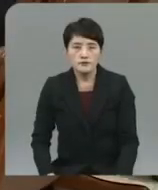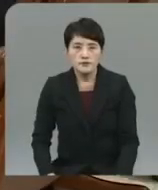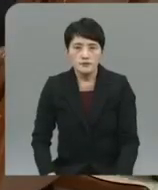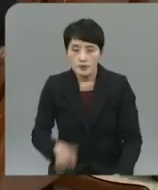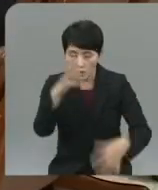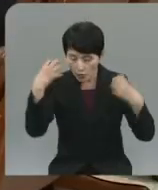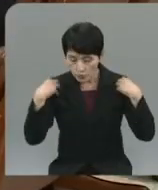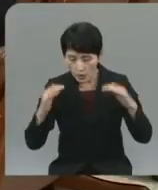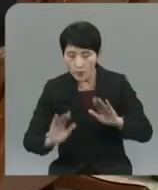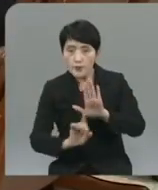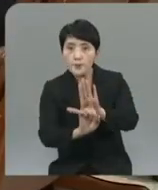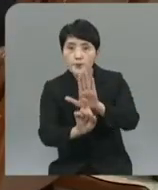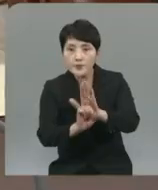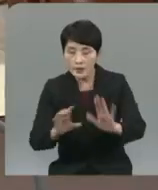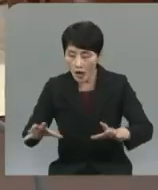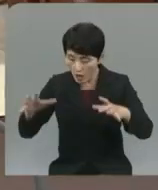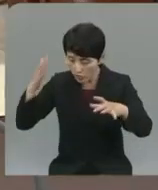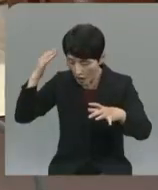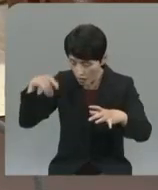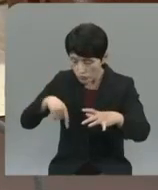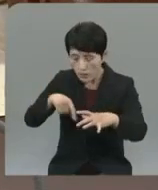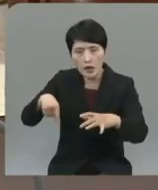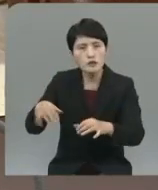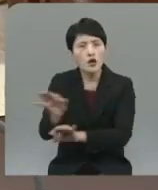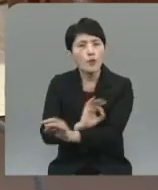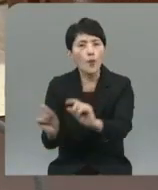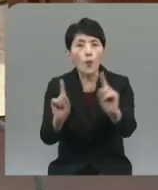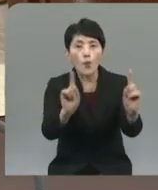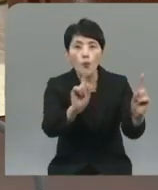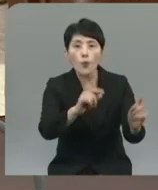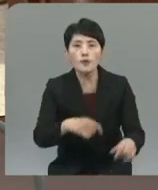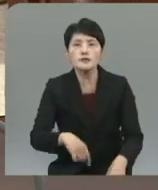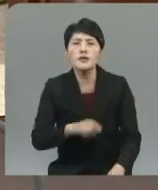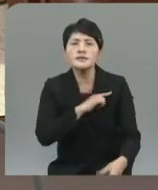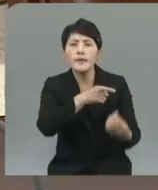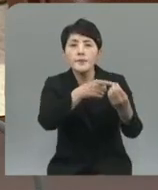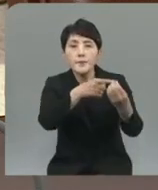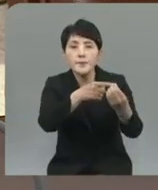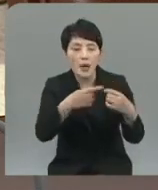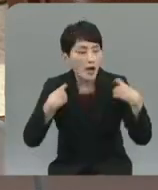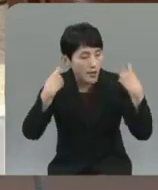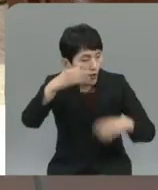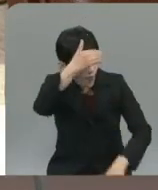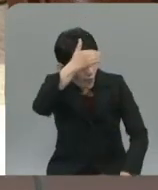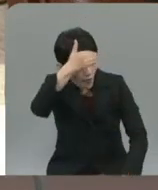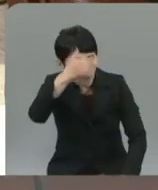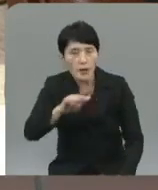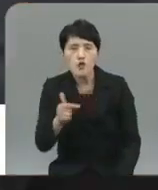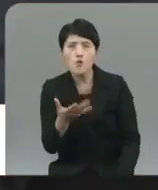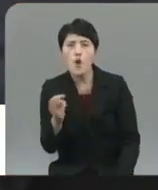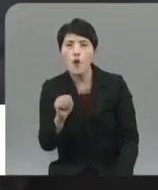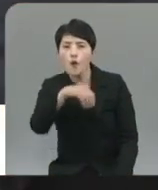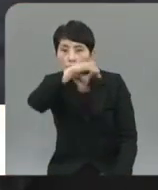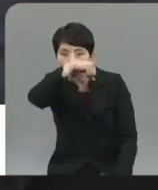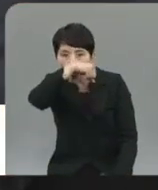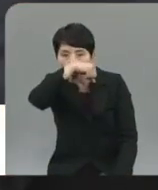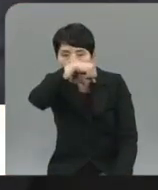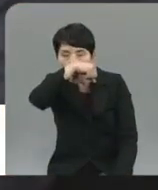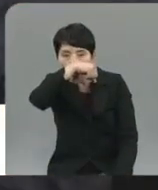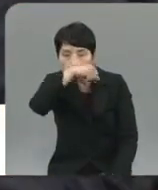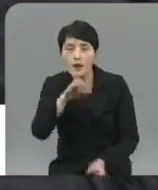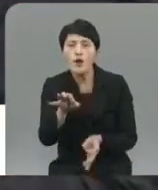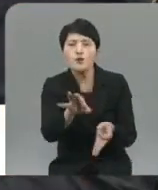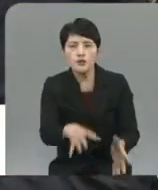die Regierung hat Maßnahmen zur Ankurbelung der binnenachfrage präsentiert im Mittelpunkt der heute vorgestellten